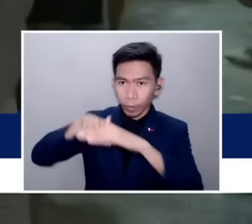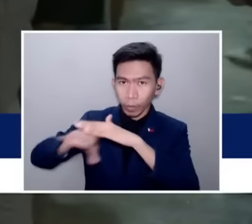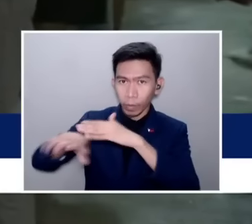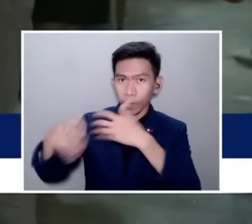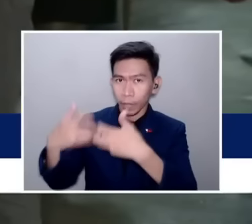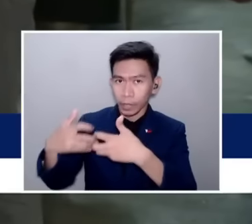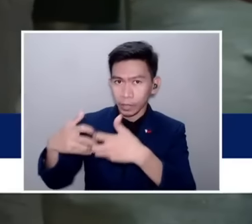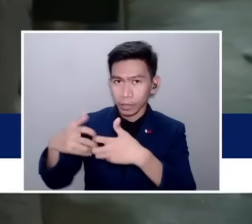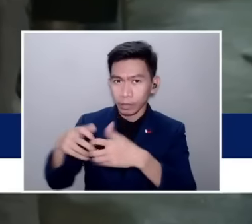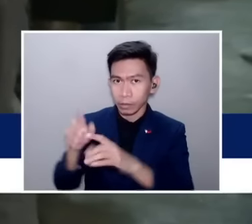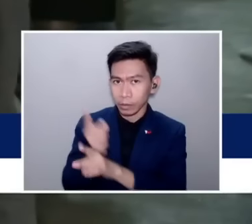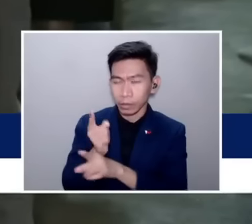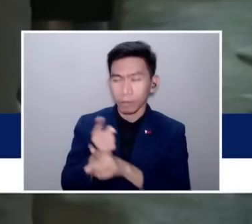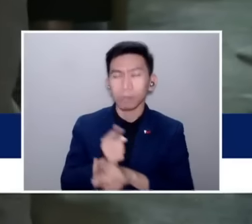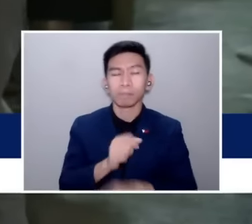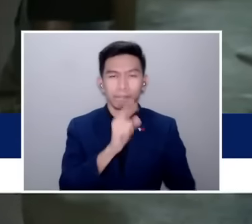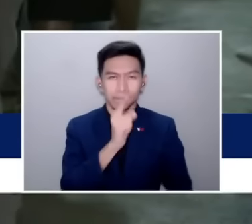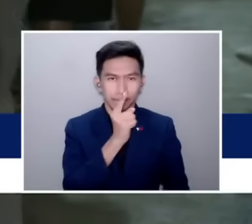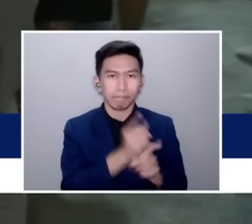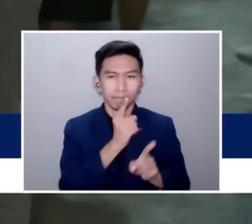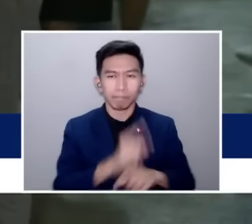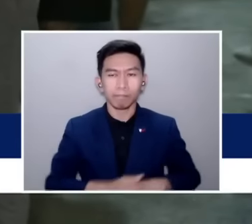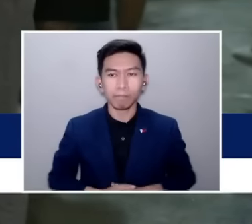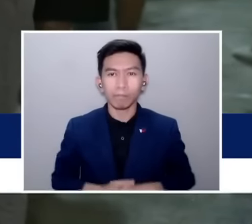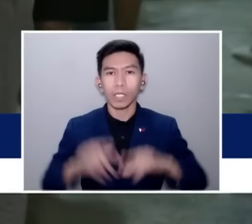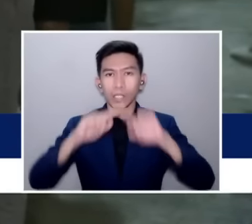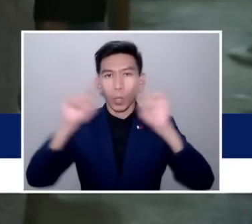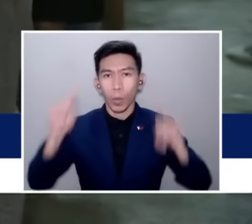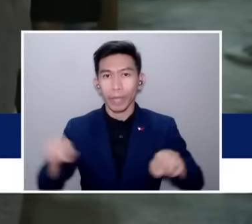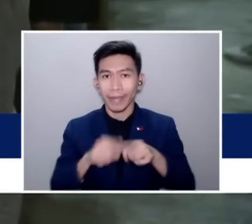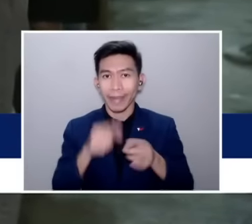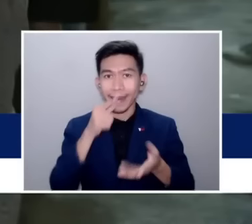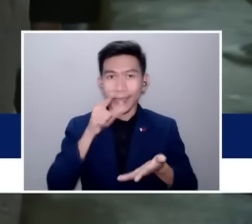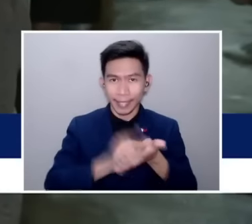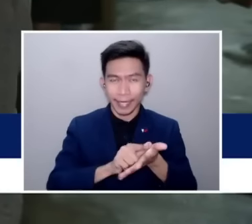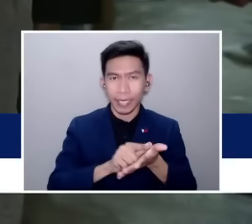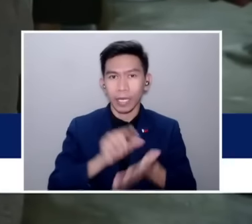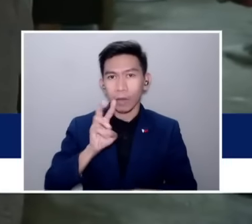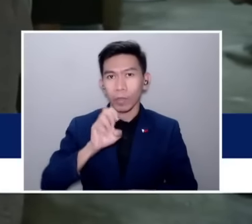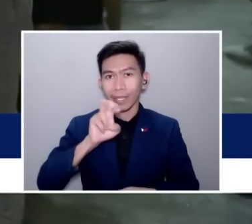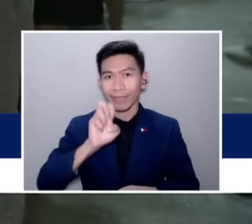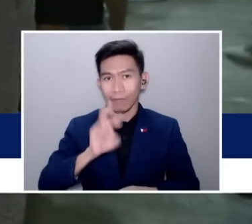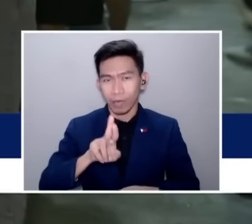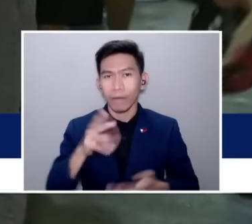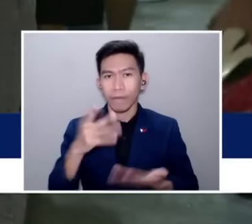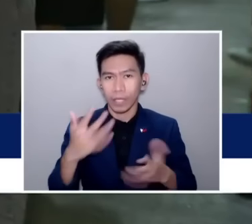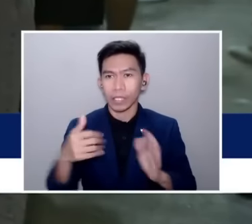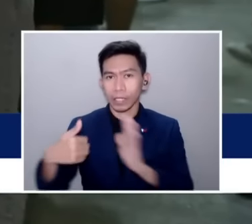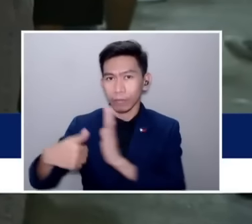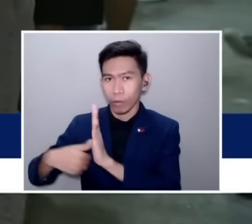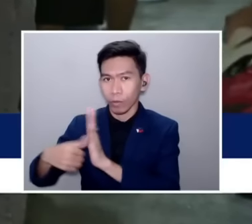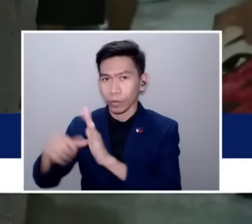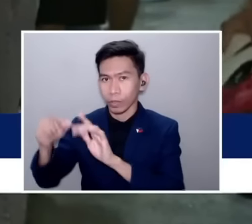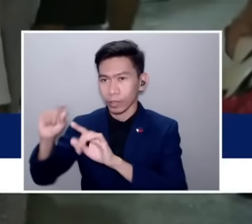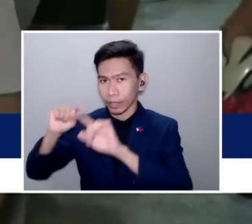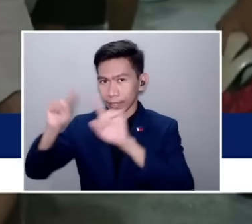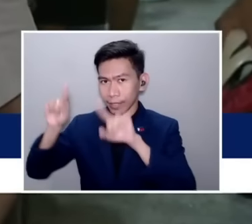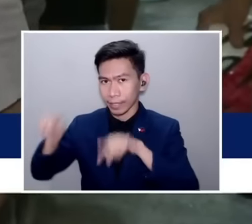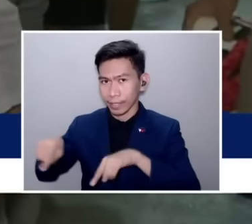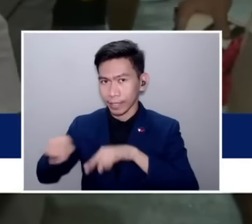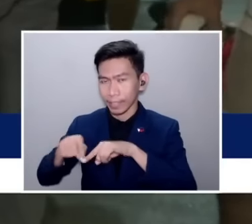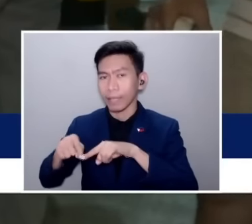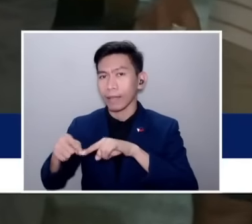Tama ka dyan, Bernadette. Yun nga ang nakalagay doon sa waiver nila, dahil nakaboto na sila, nakasulat na sila kanina sa balota nila, so kailangan na lang